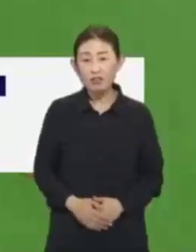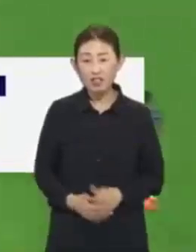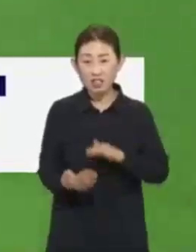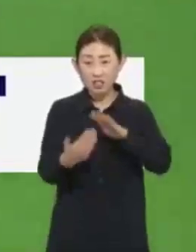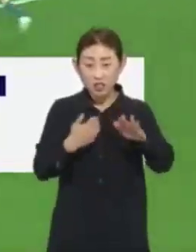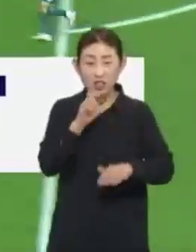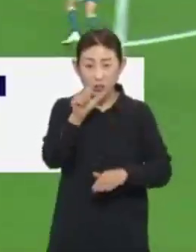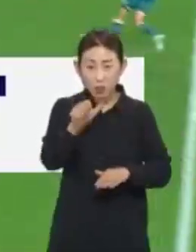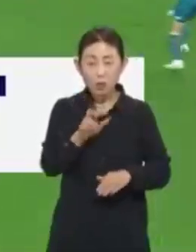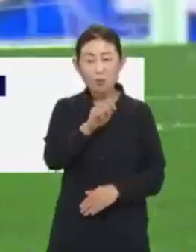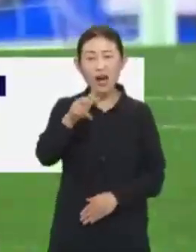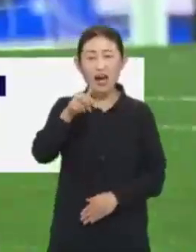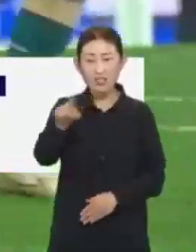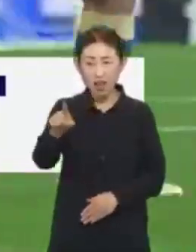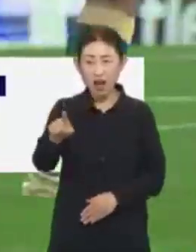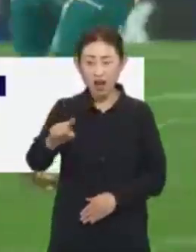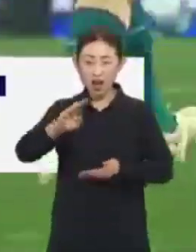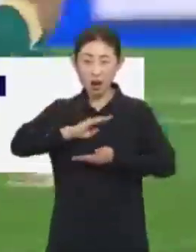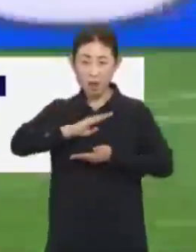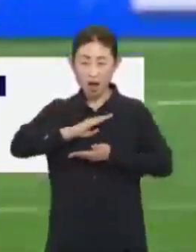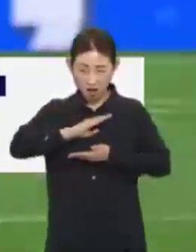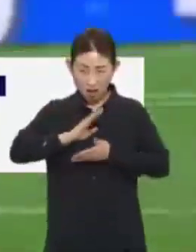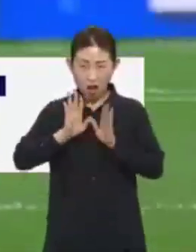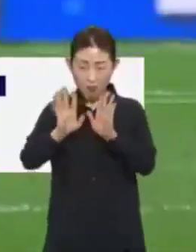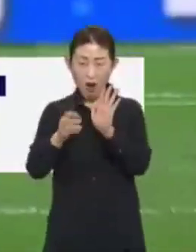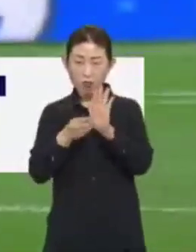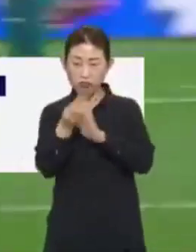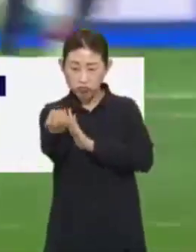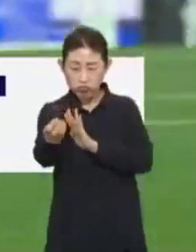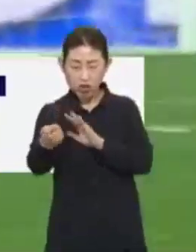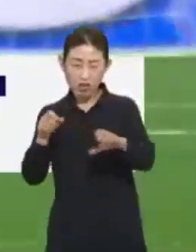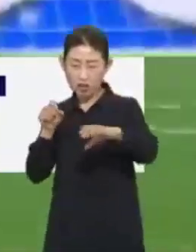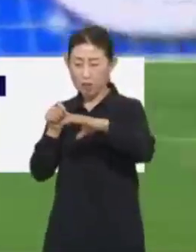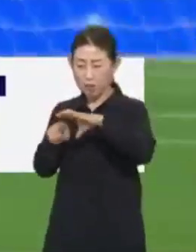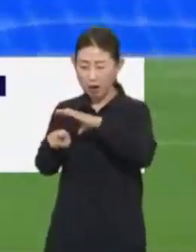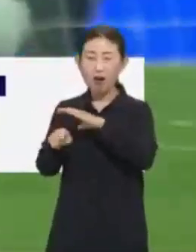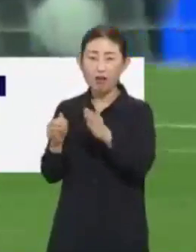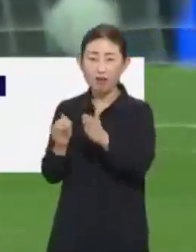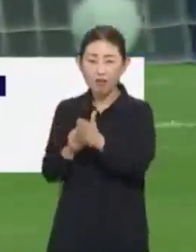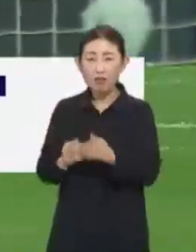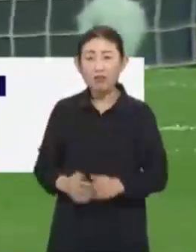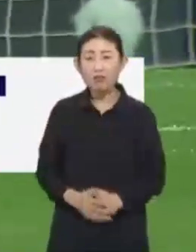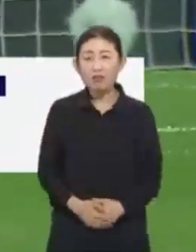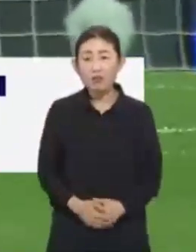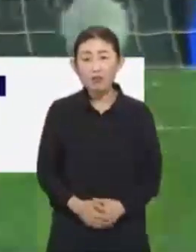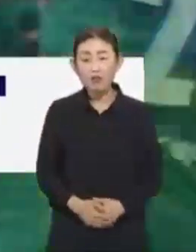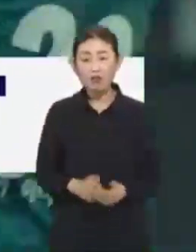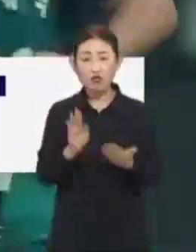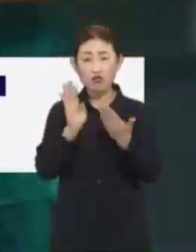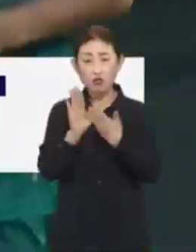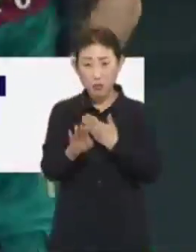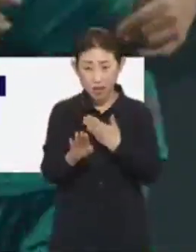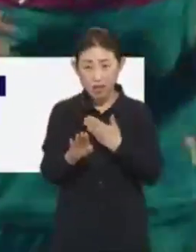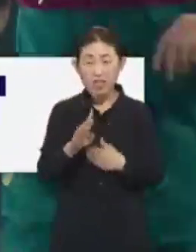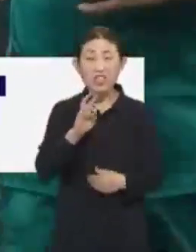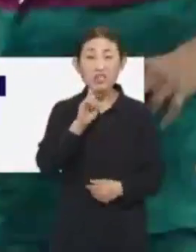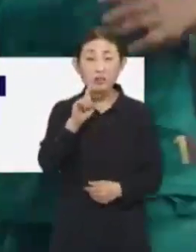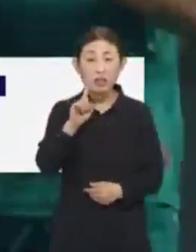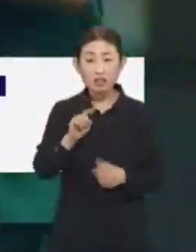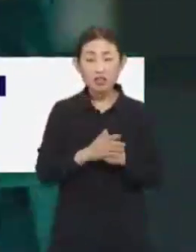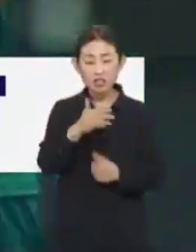전반 15분 마사가 강한 전방 압박으로 골키퍼에게서 볼을 빼앗은 뒤 선제골을 집어넣고 후반